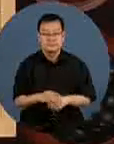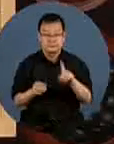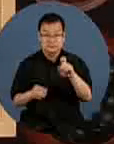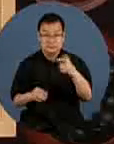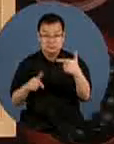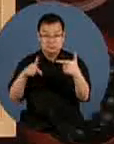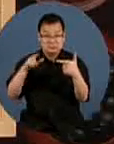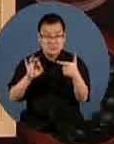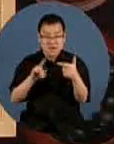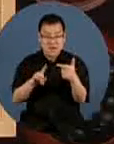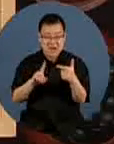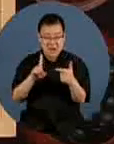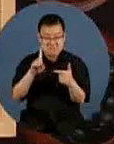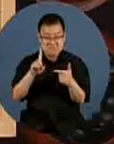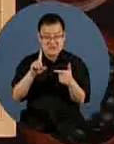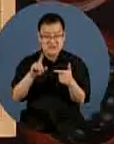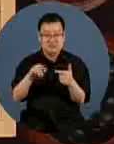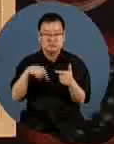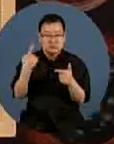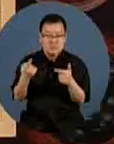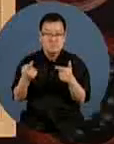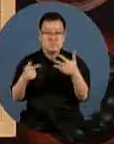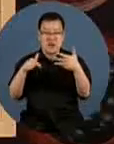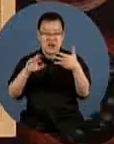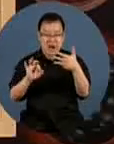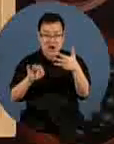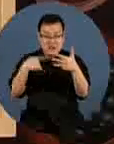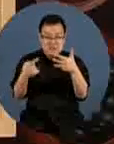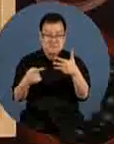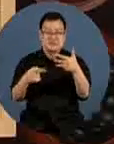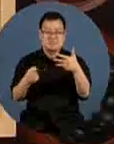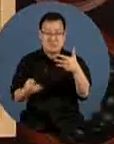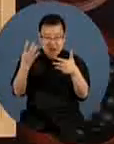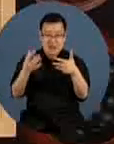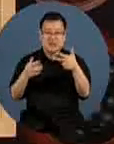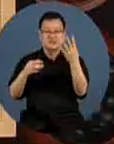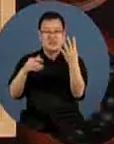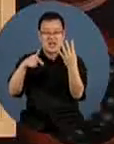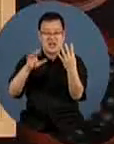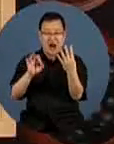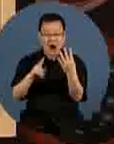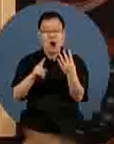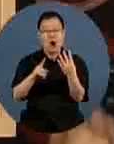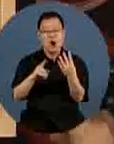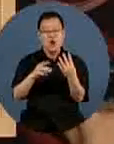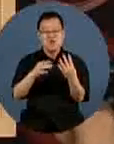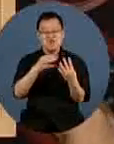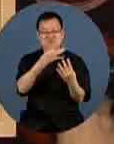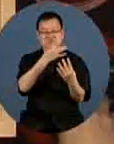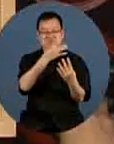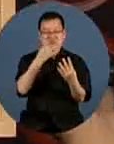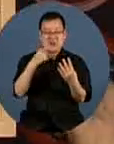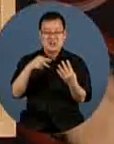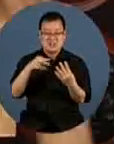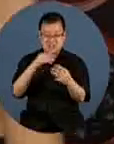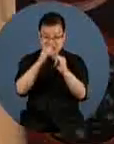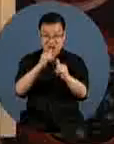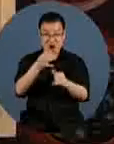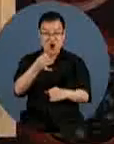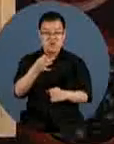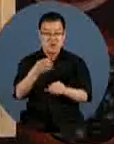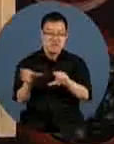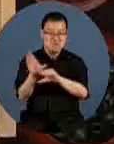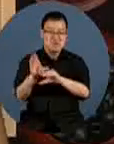16강에서 한 판만은 8강, 한 판만은 4강. 정말 짜릿짜릿한 승부판입니다. 네. 상금도 뭐, 배가 배가